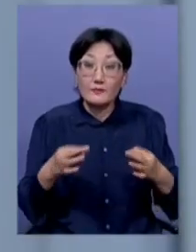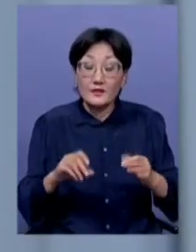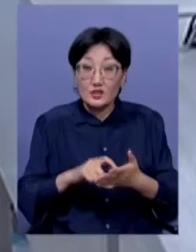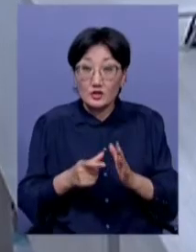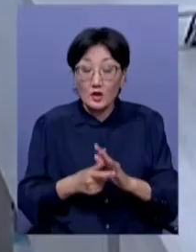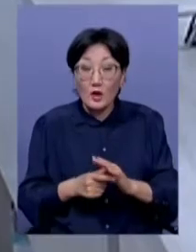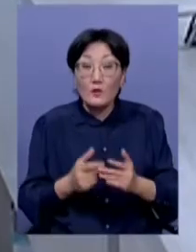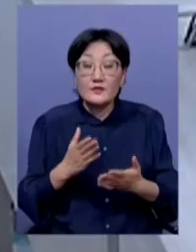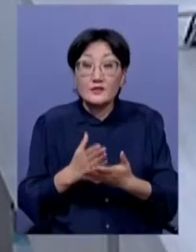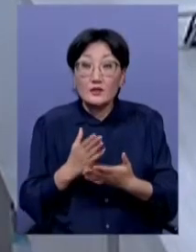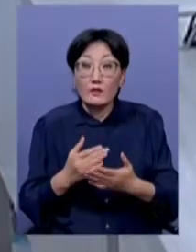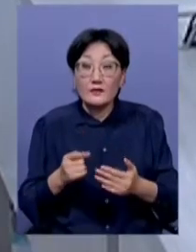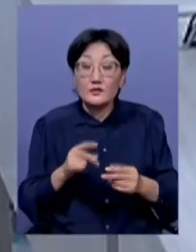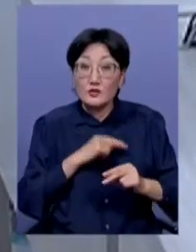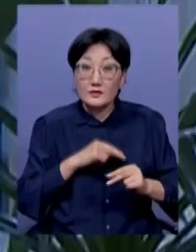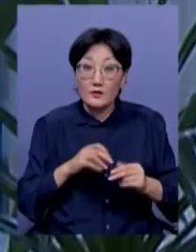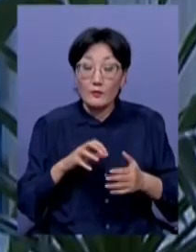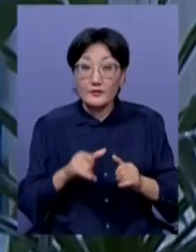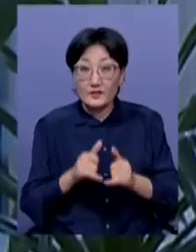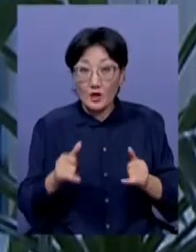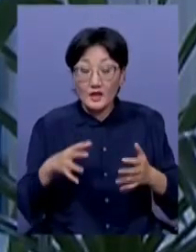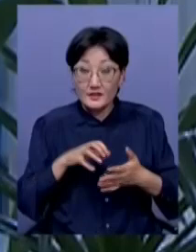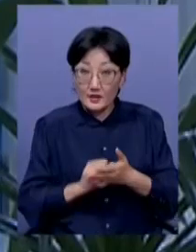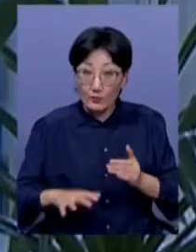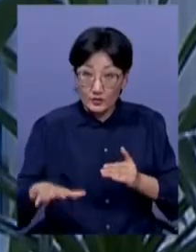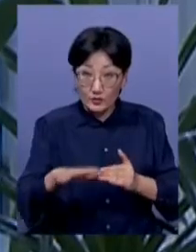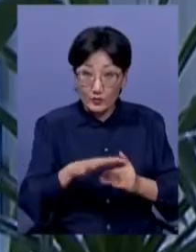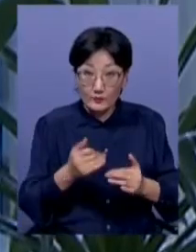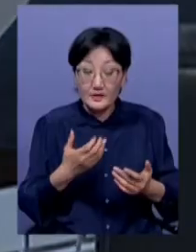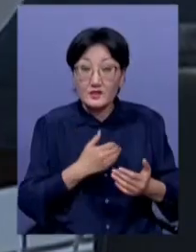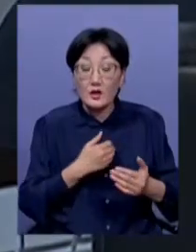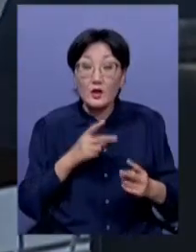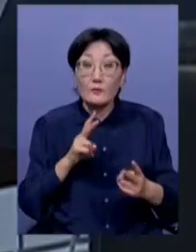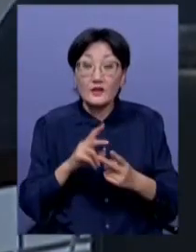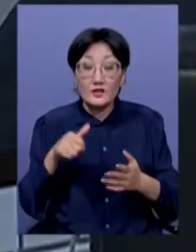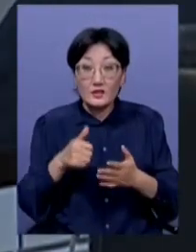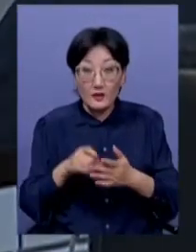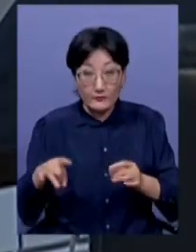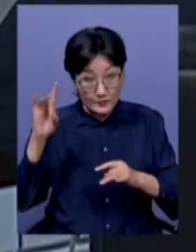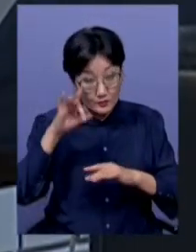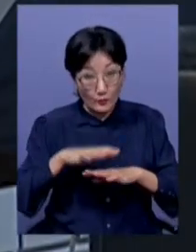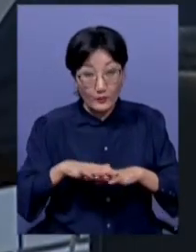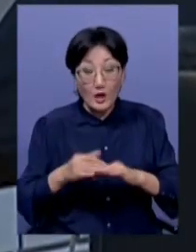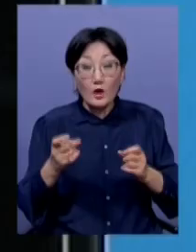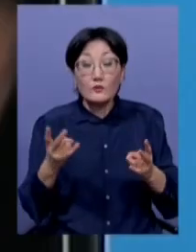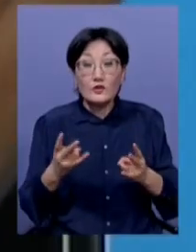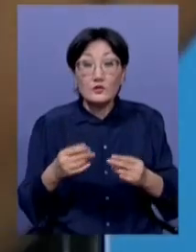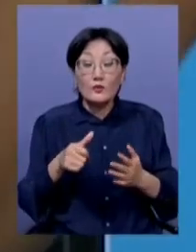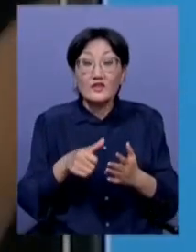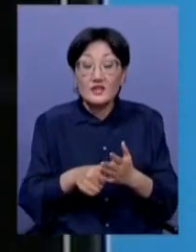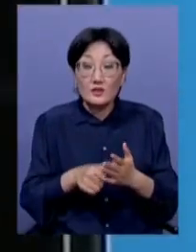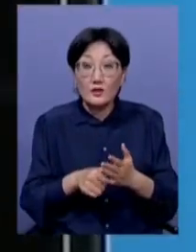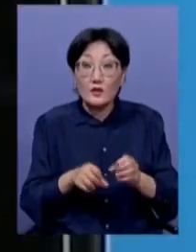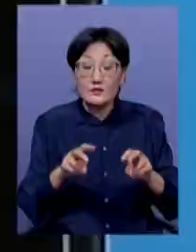кабинетов существенно оптимизированы занимаемые площади. Если граждане захотят встретиться с главой района, им теперь нужно только нажать кнопку